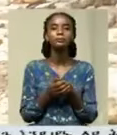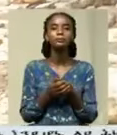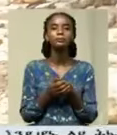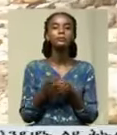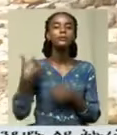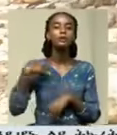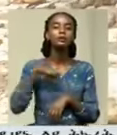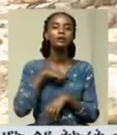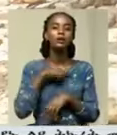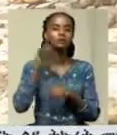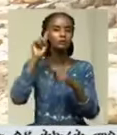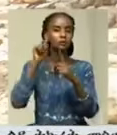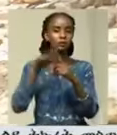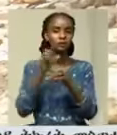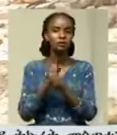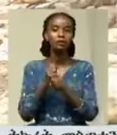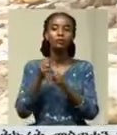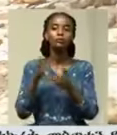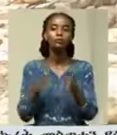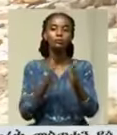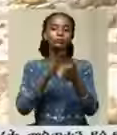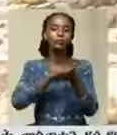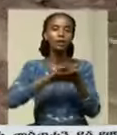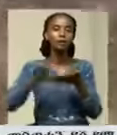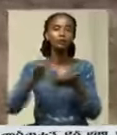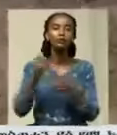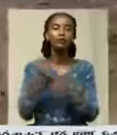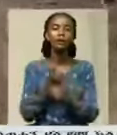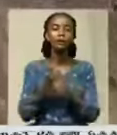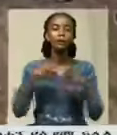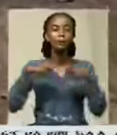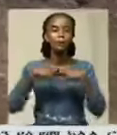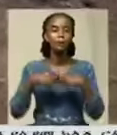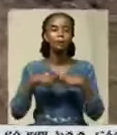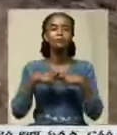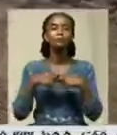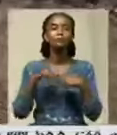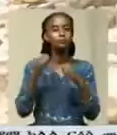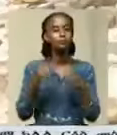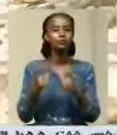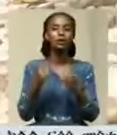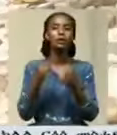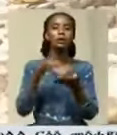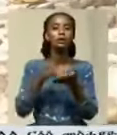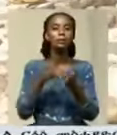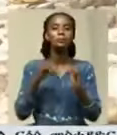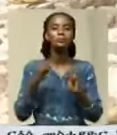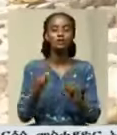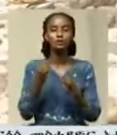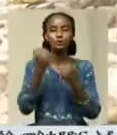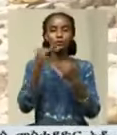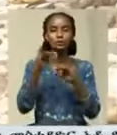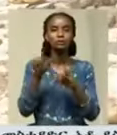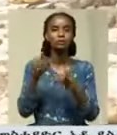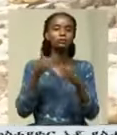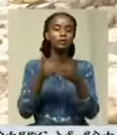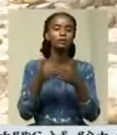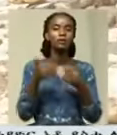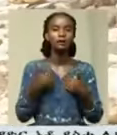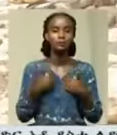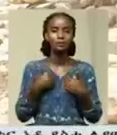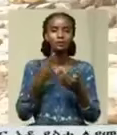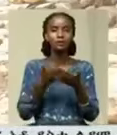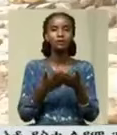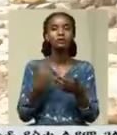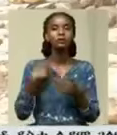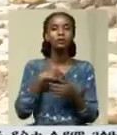እኛም እንደ እቅድ ይዘናል መንገዱን የማስተካከል የመጥረጉን ስራ፣ ማብራትም ውሃም በሚችለው ከተማው በሚችል አቅም እዛ አካባቢ ማድረስ አለብን። ይህንንም